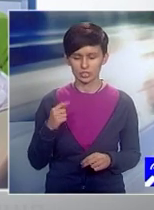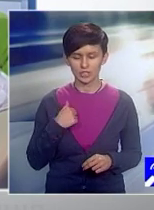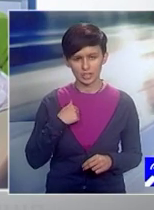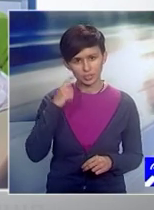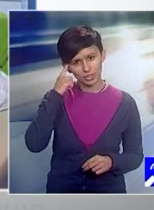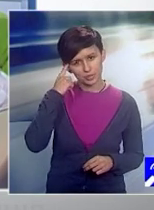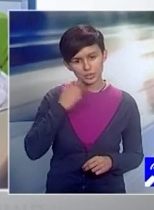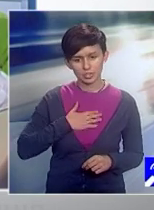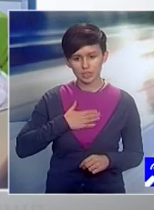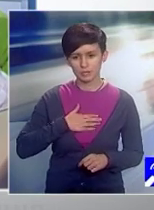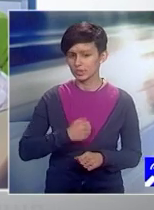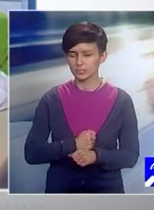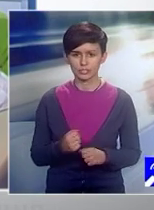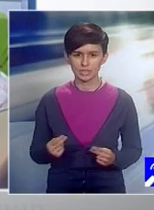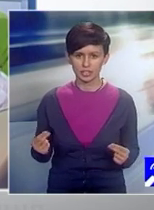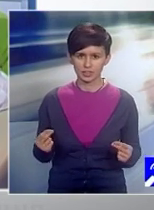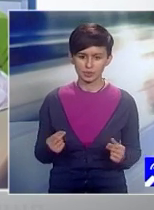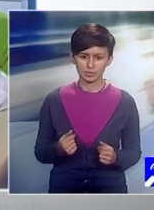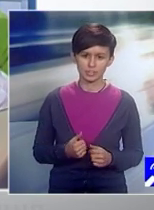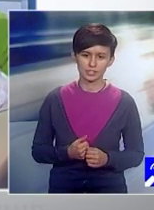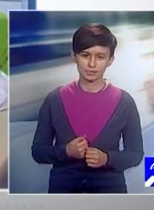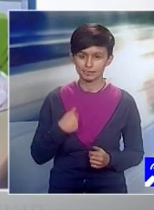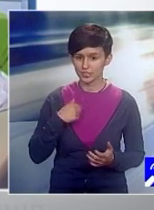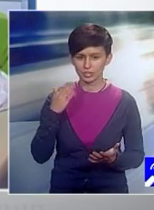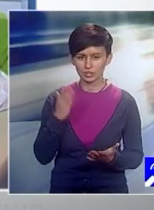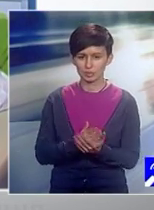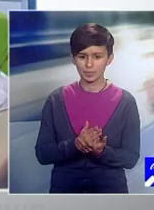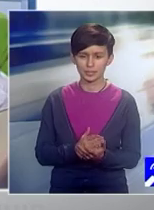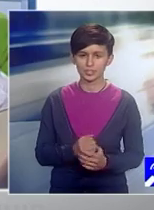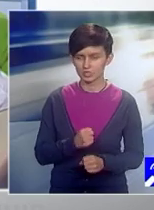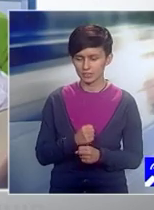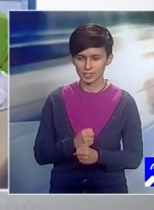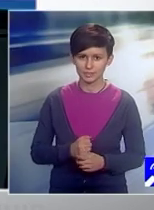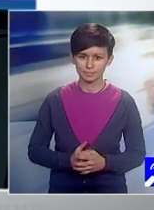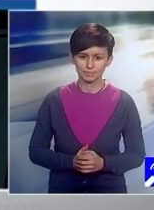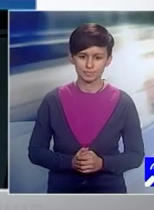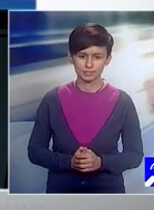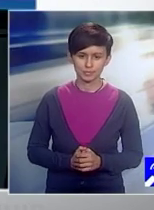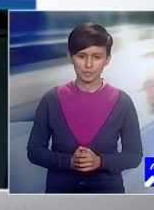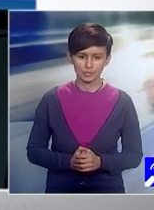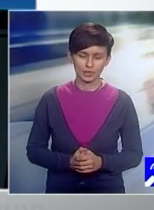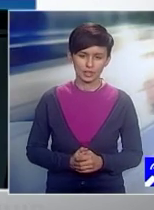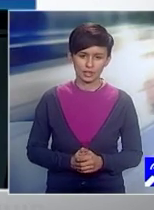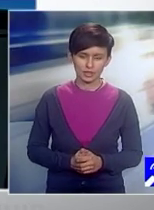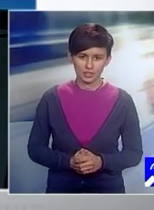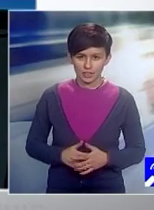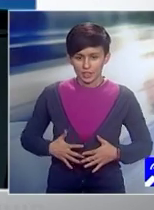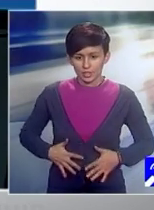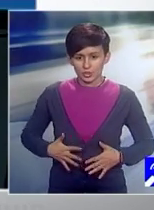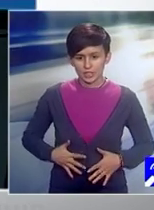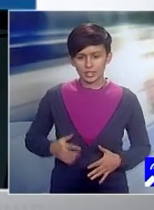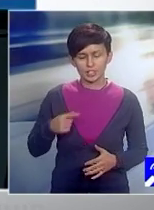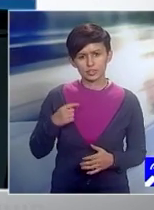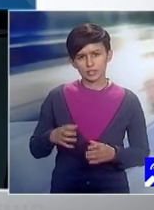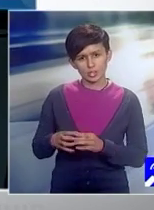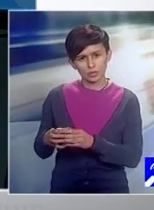place foarte mult și am zis, hai. Haholii sunt așa un grup mai puțin cunoscut și foarte multă lume,